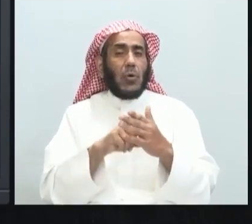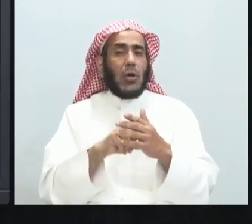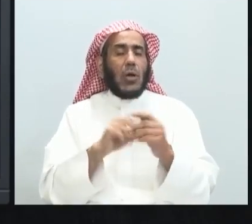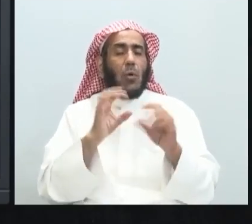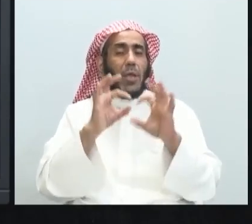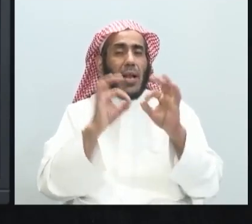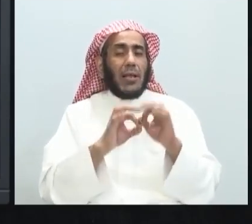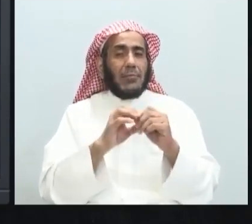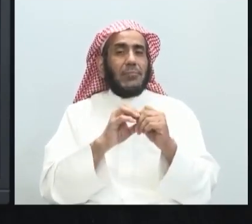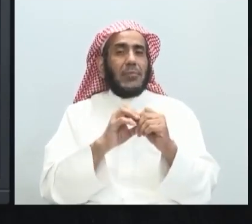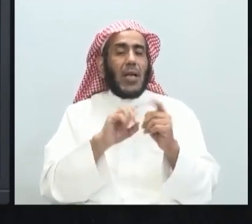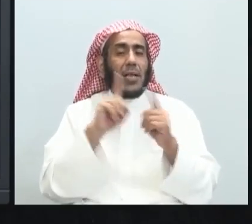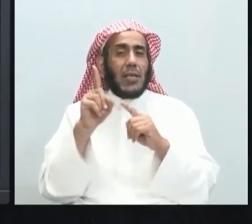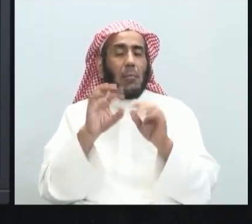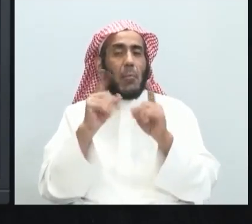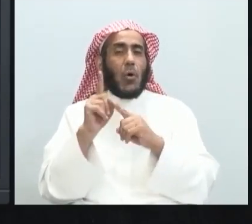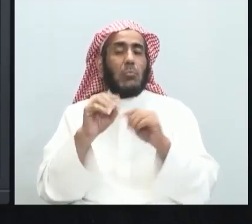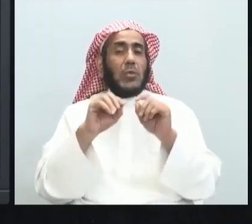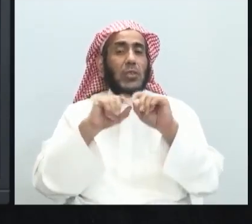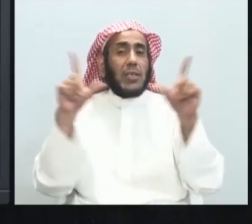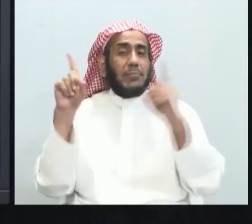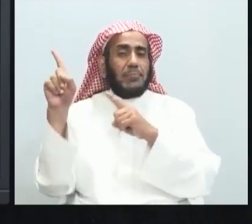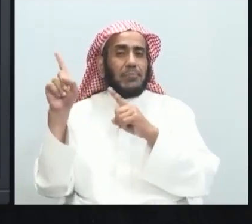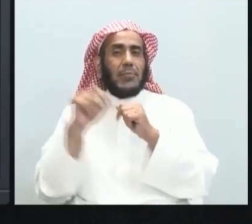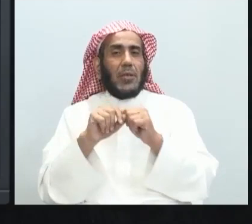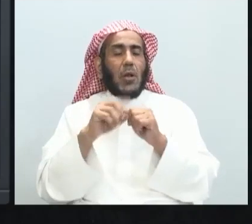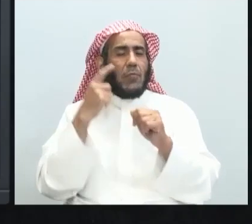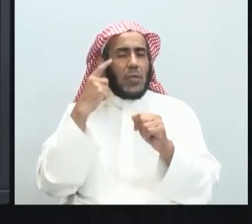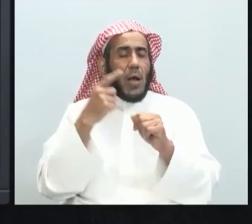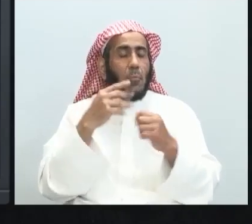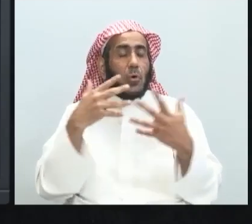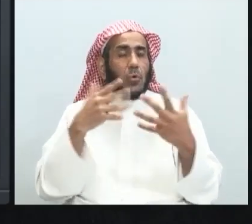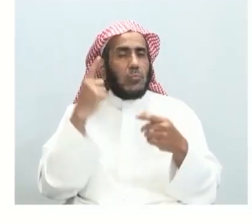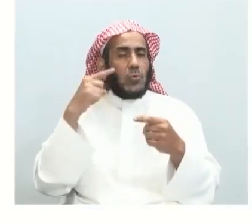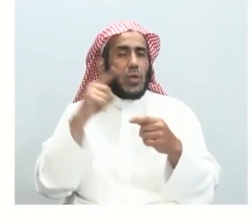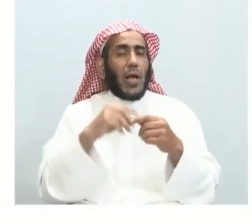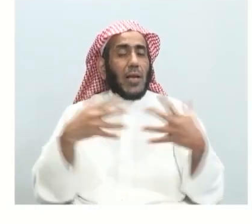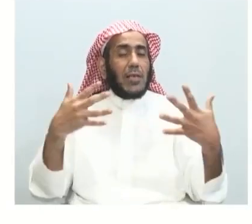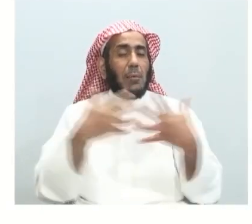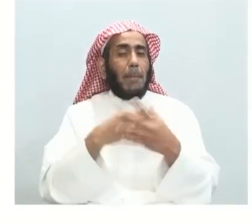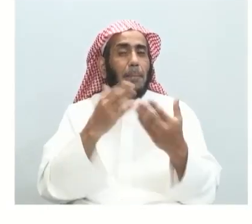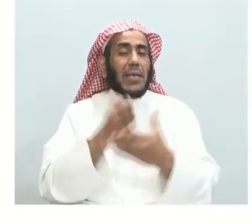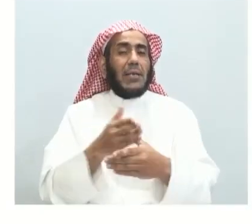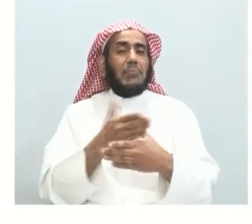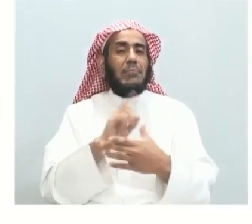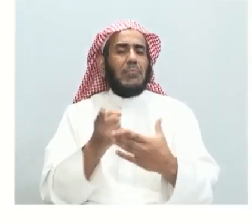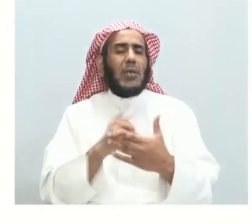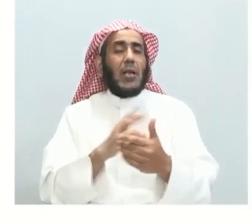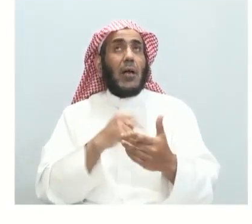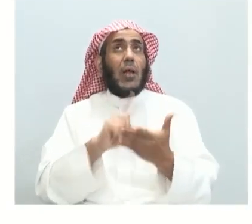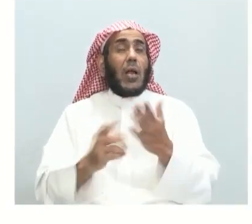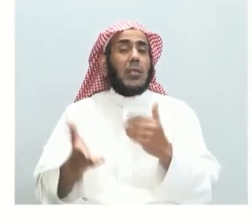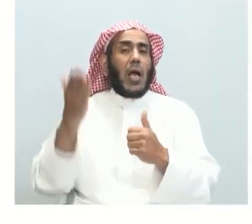وبين الايه التي امامكم على الشاشه في تامل ندرك ان الجامعه بينها هو ان الله